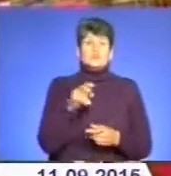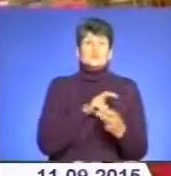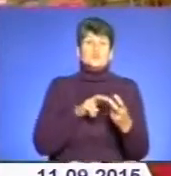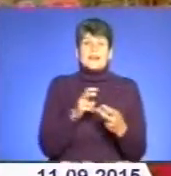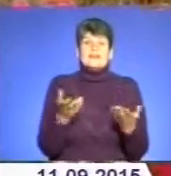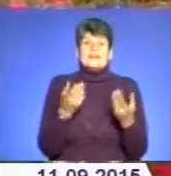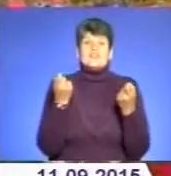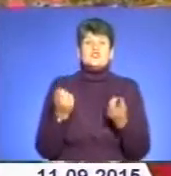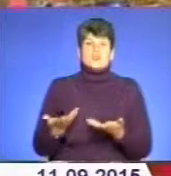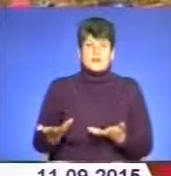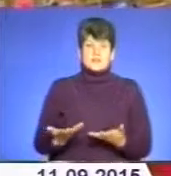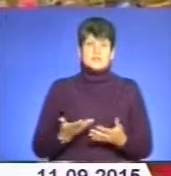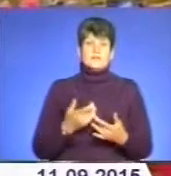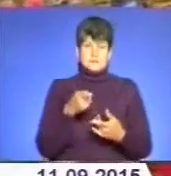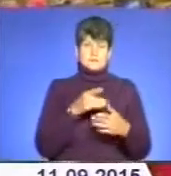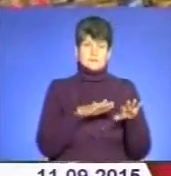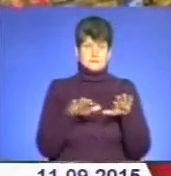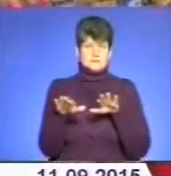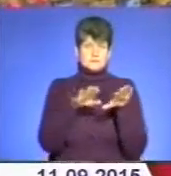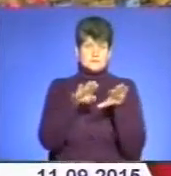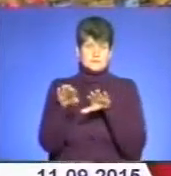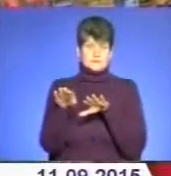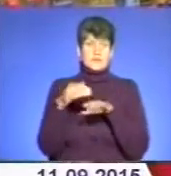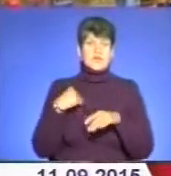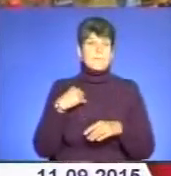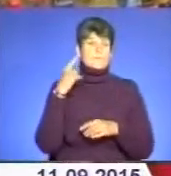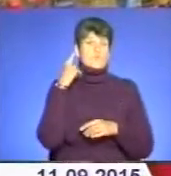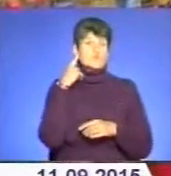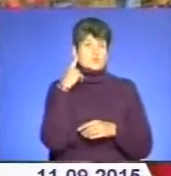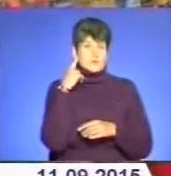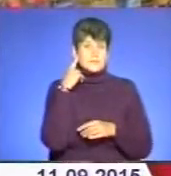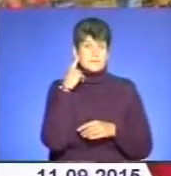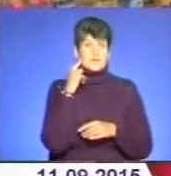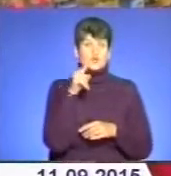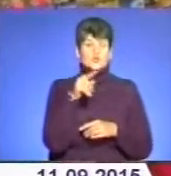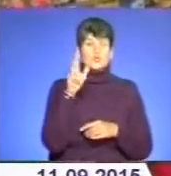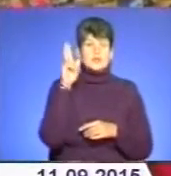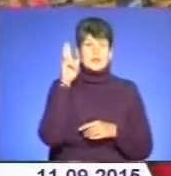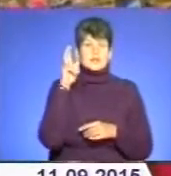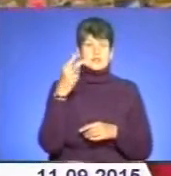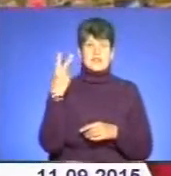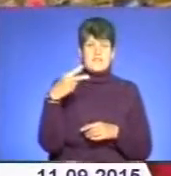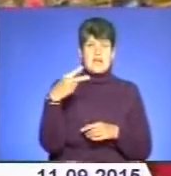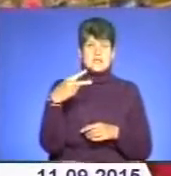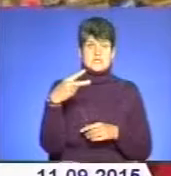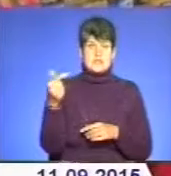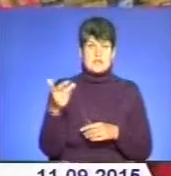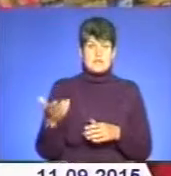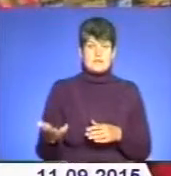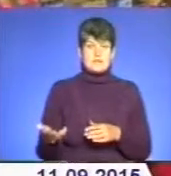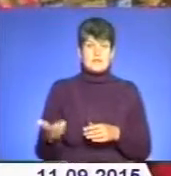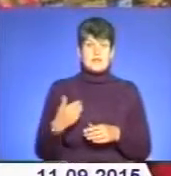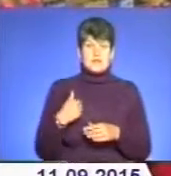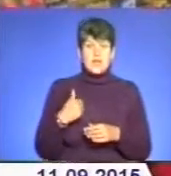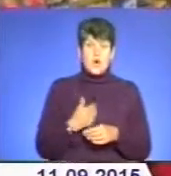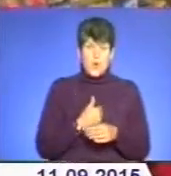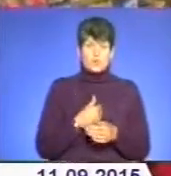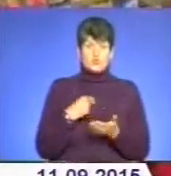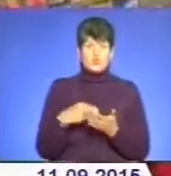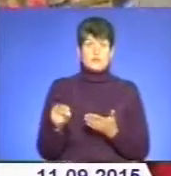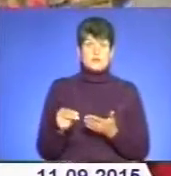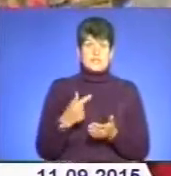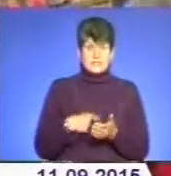Отут, наприклад, порівняли вже ну, от я ціни. Почула, що крупа гречана по 20 гривні. О, я хочу купити,